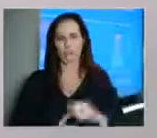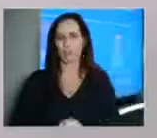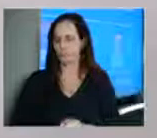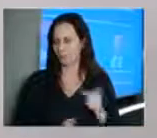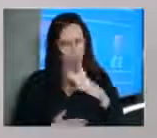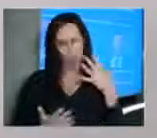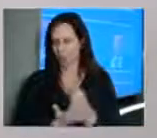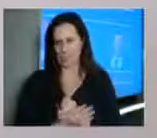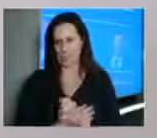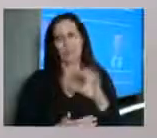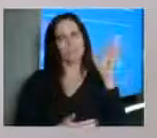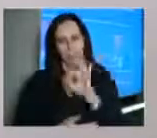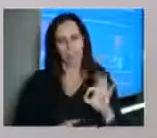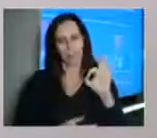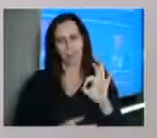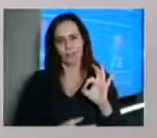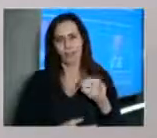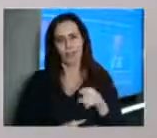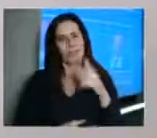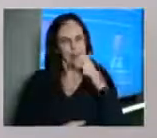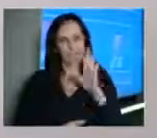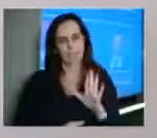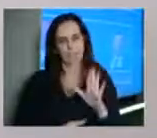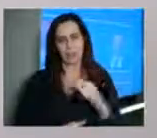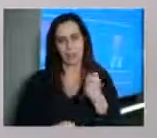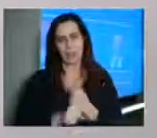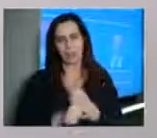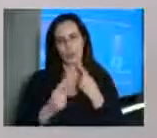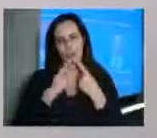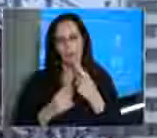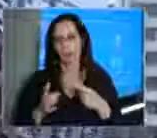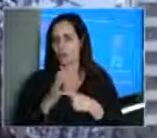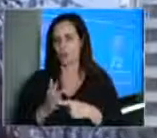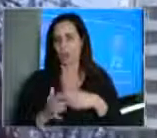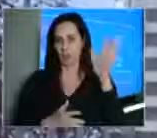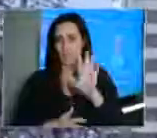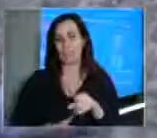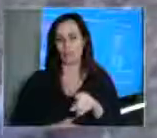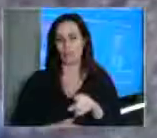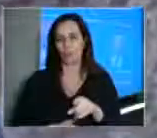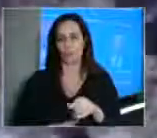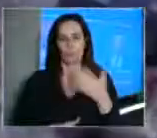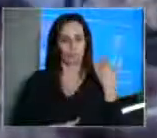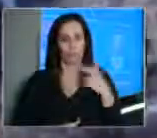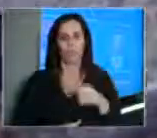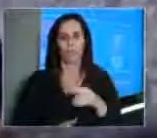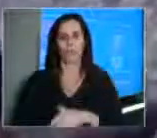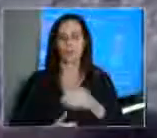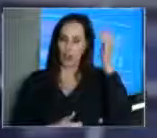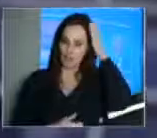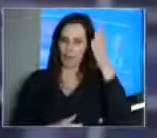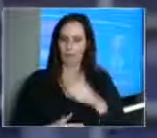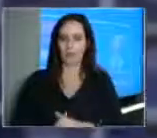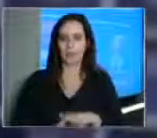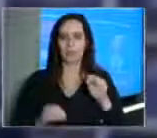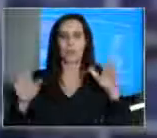לא בהצלחה יתרה, ועדיין יאמר לזכותם שמנסים לייצר שיח, כמו למשל בסרטון ששוחרר לא ממזמן של נפתלי בנט,